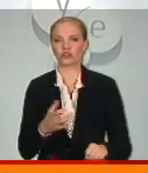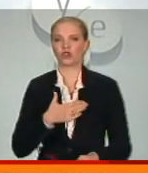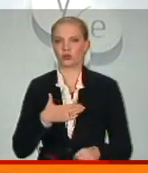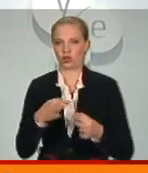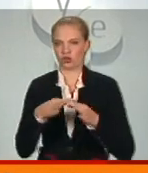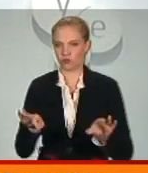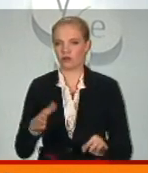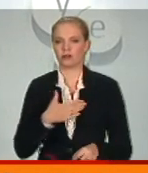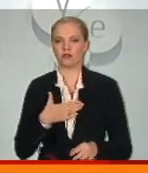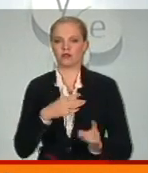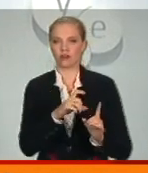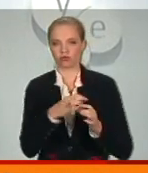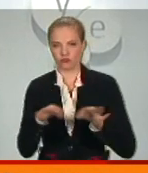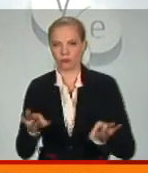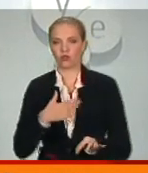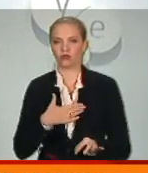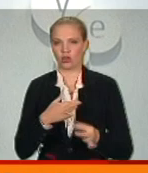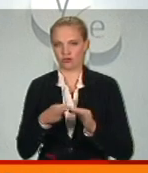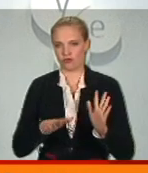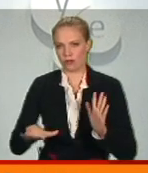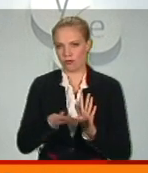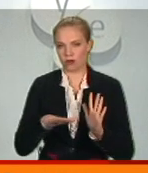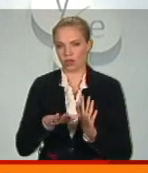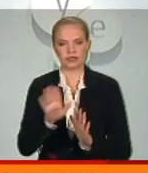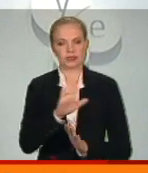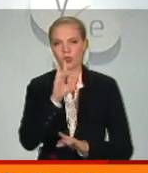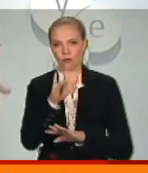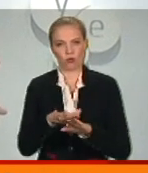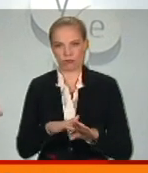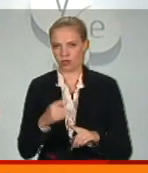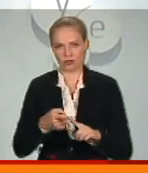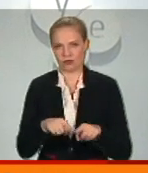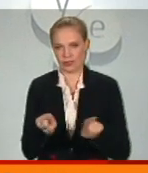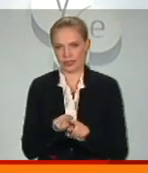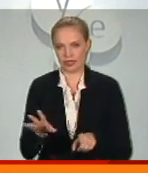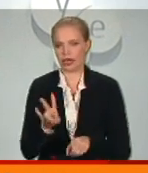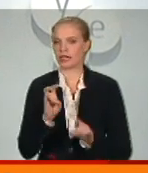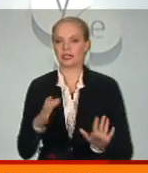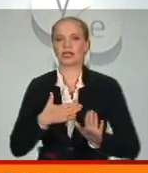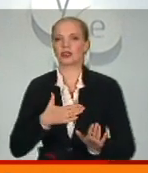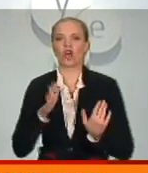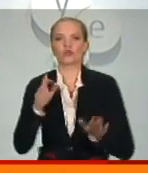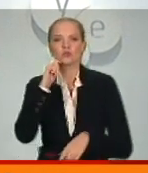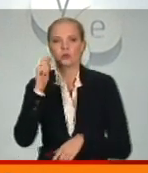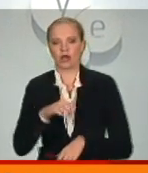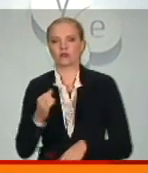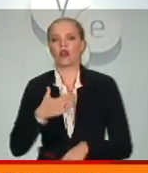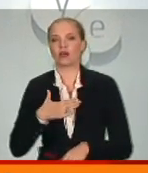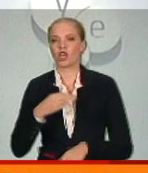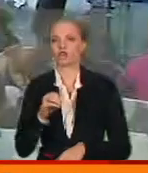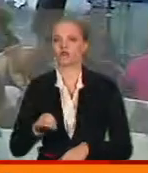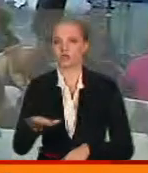суверенітет нашу свободу і нашу демократію ні Пробачте це не так не нашу українську а нашу